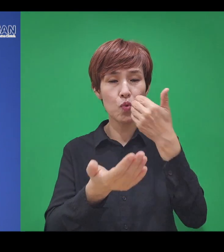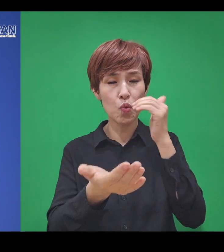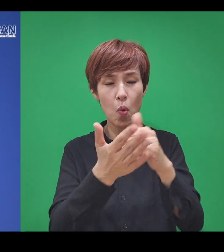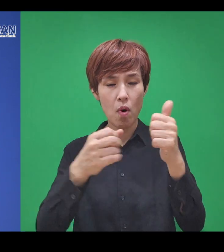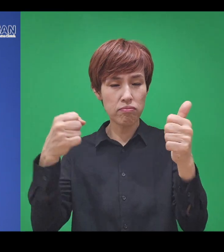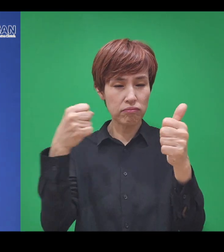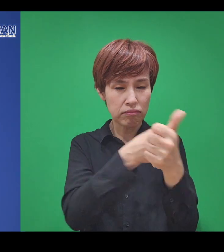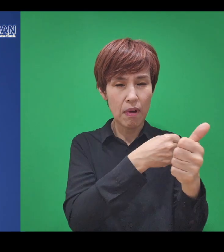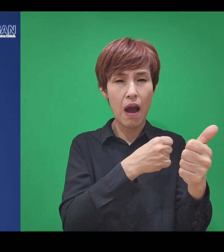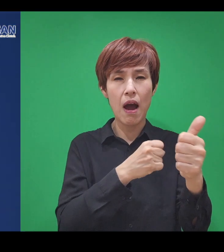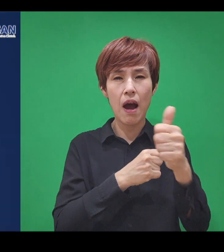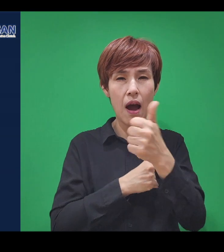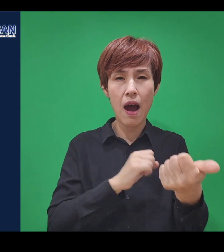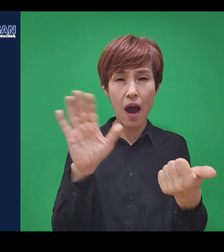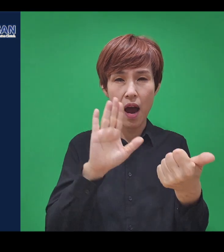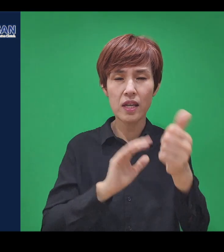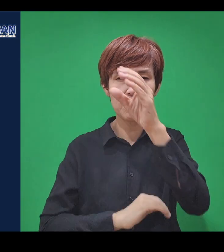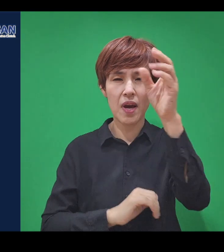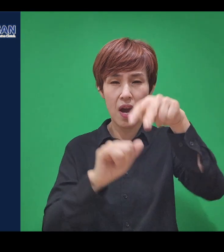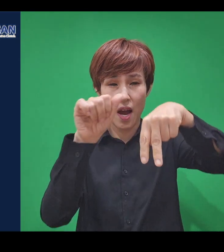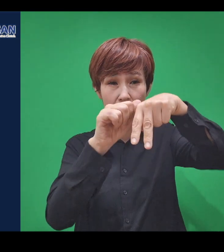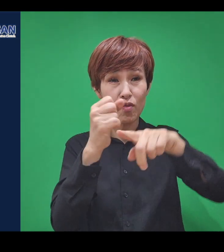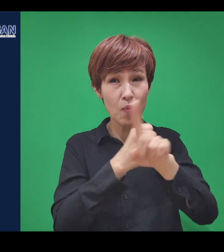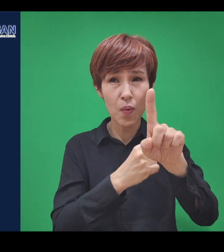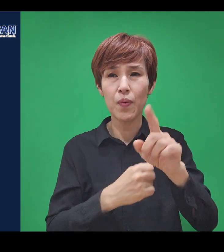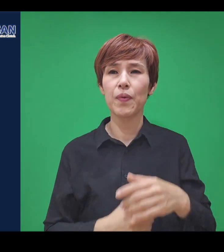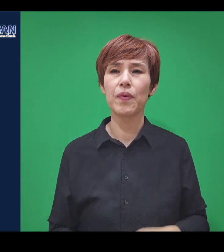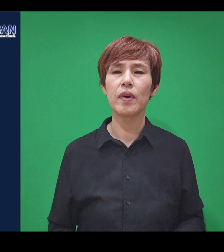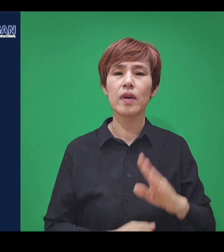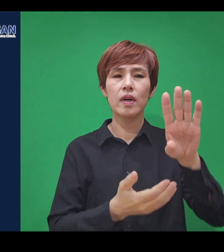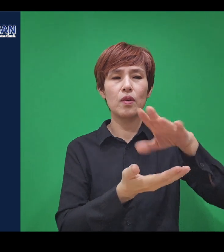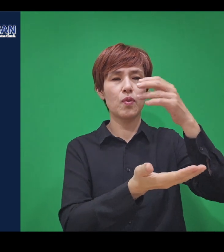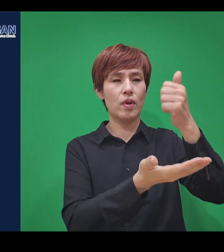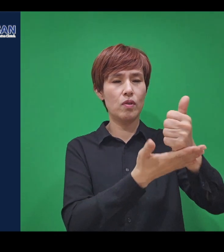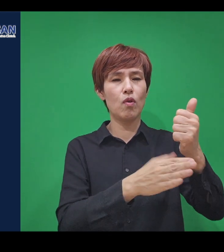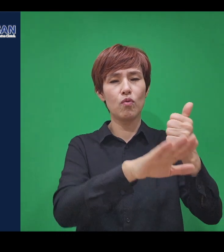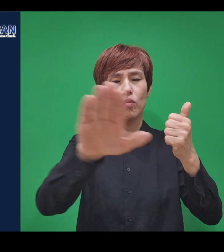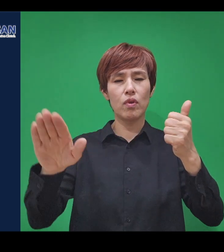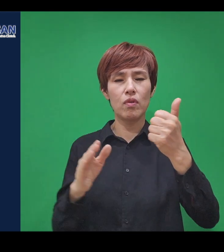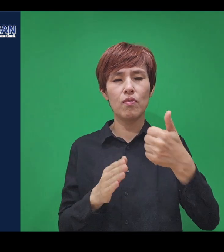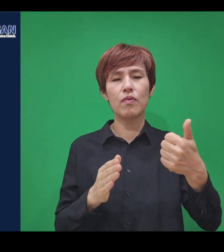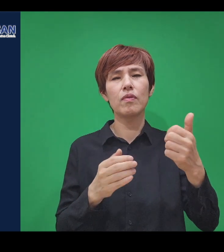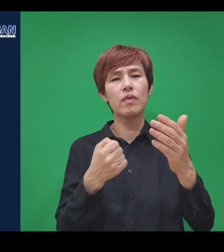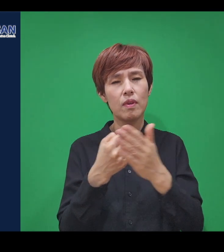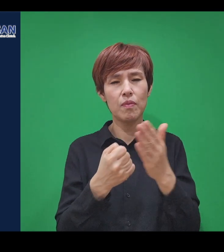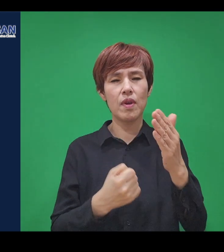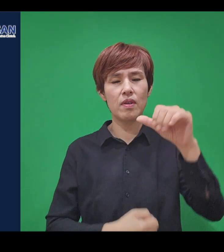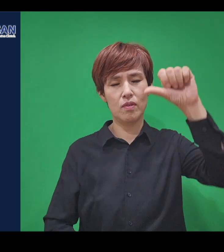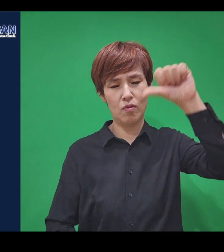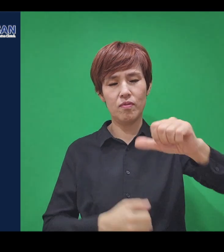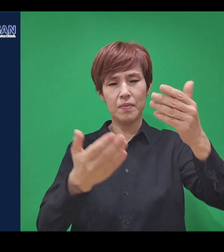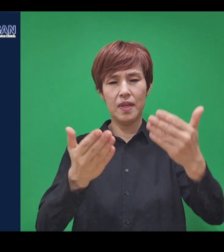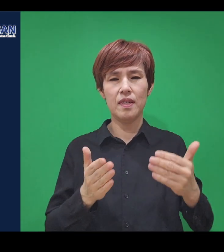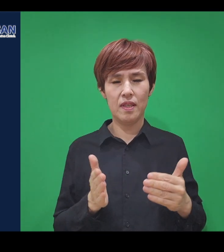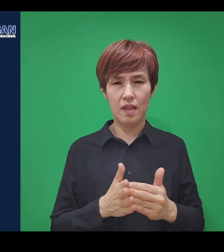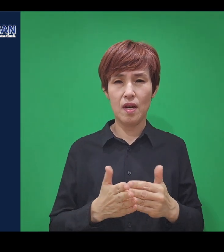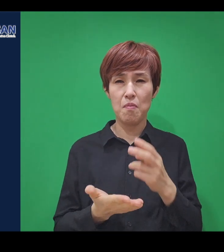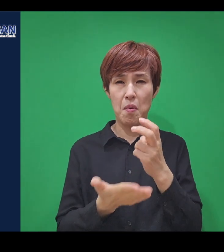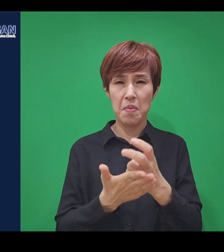죽은 이유를 이렇게 설명해요. 그리스도께서 우리를 위하여 저주를 받은 바 되사 율법의 저주에서